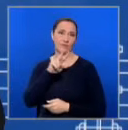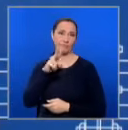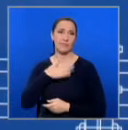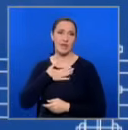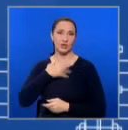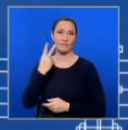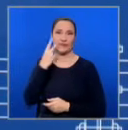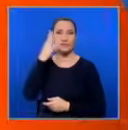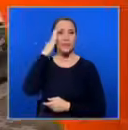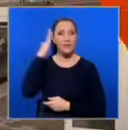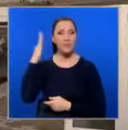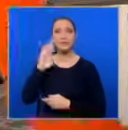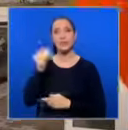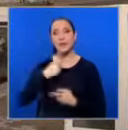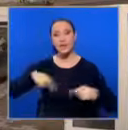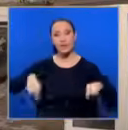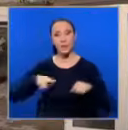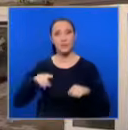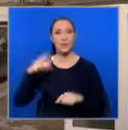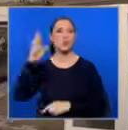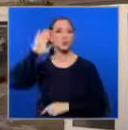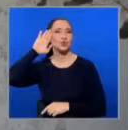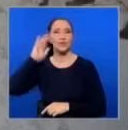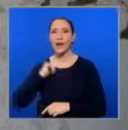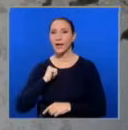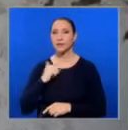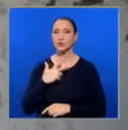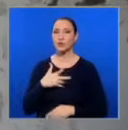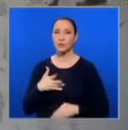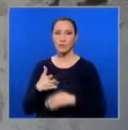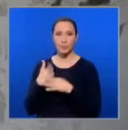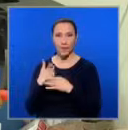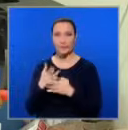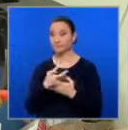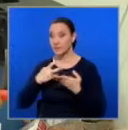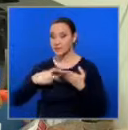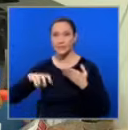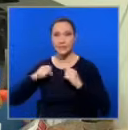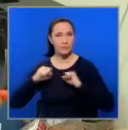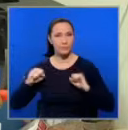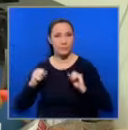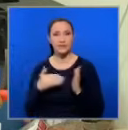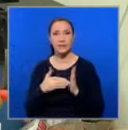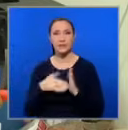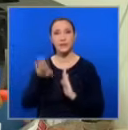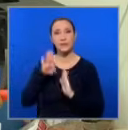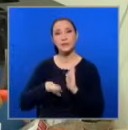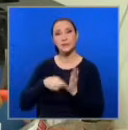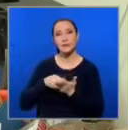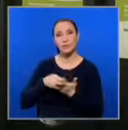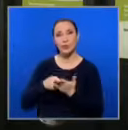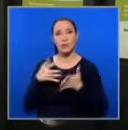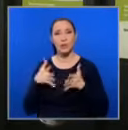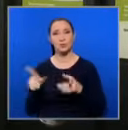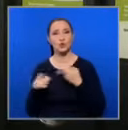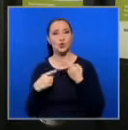но и за целият регион. Служители от Агенцията за социално подпомагане излизат на протест заради ниски заплати и